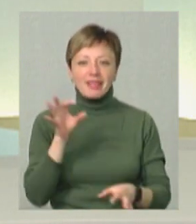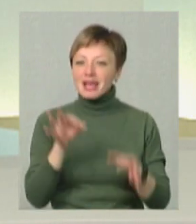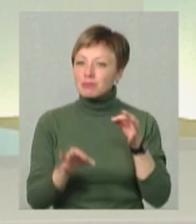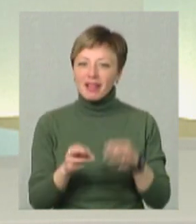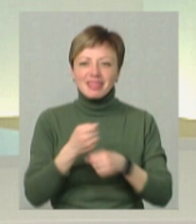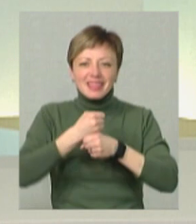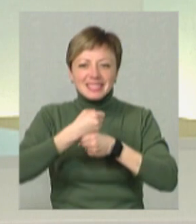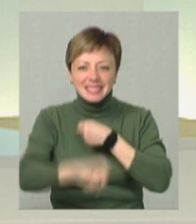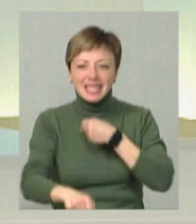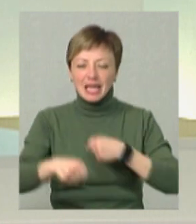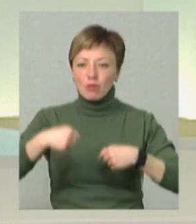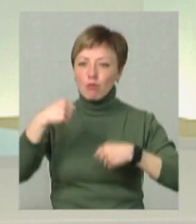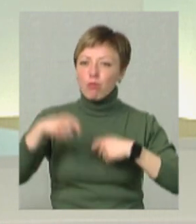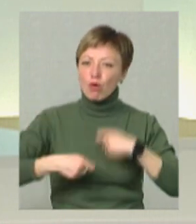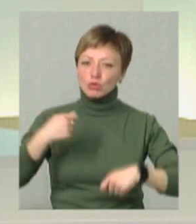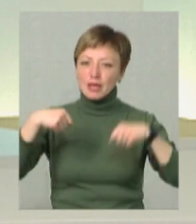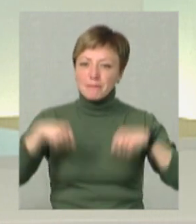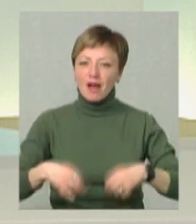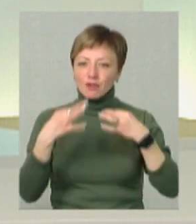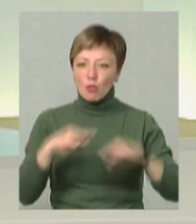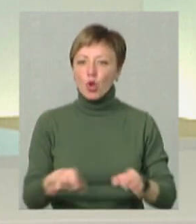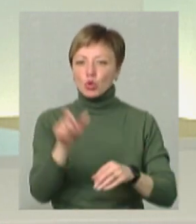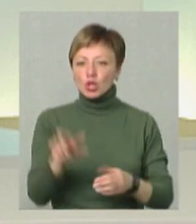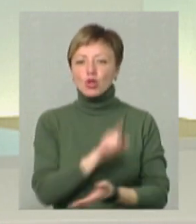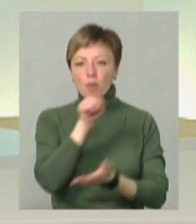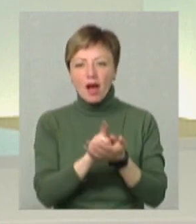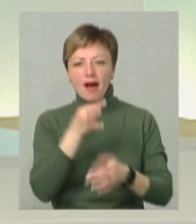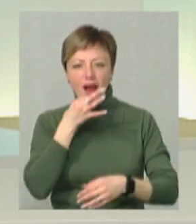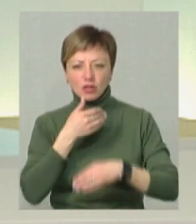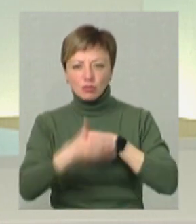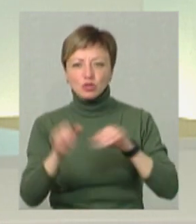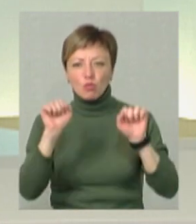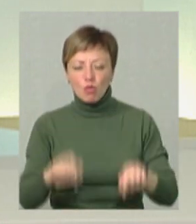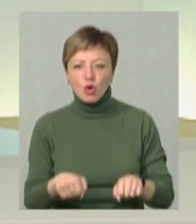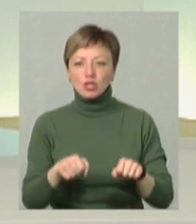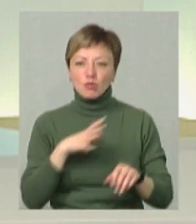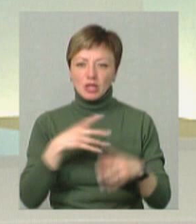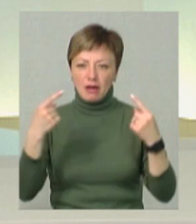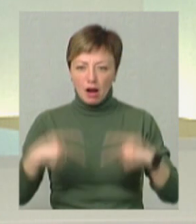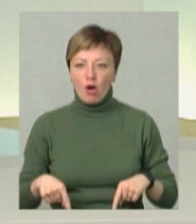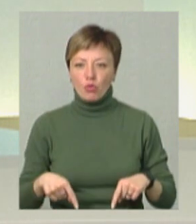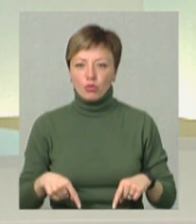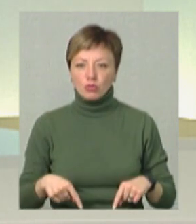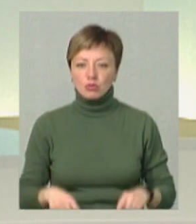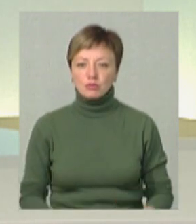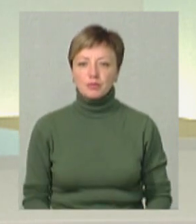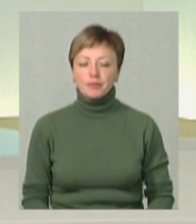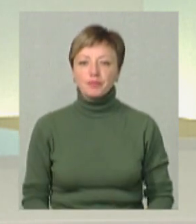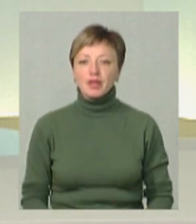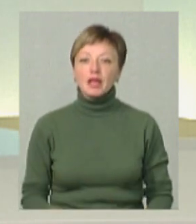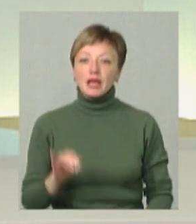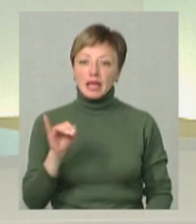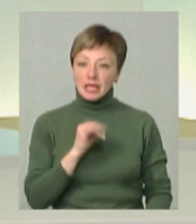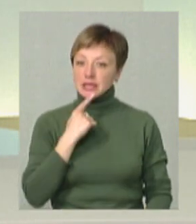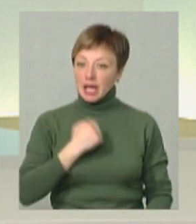насилі, порушенні прав, свобод людини, обов'язково рано чи пізно може загнати краху. І з